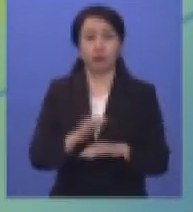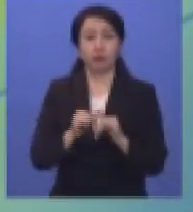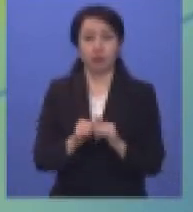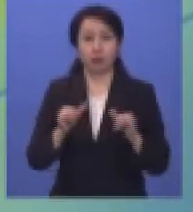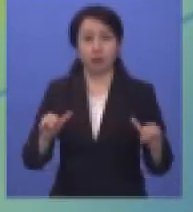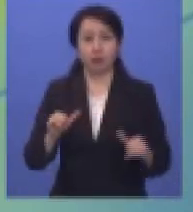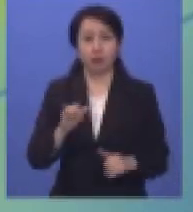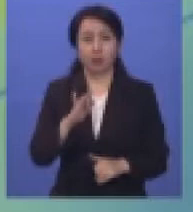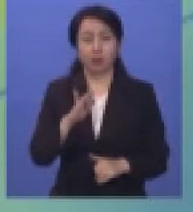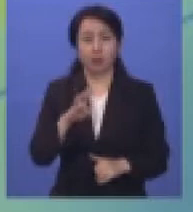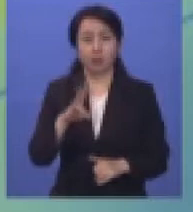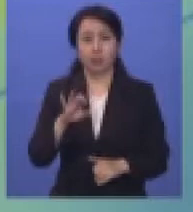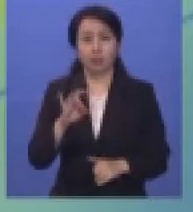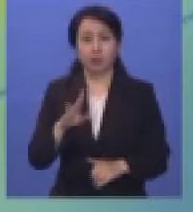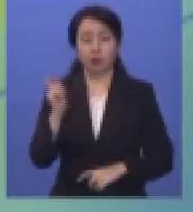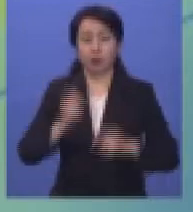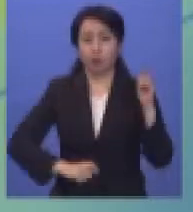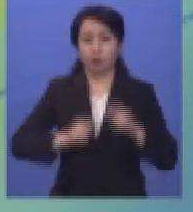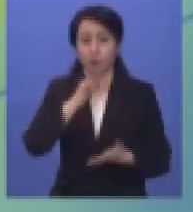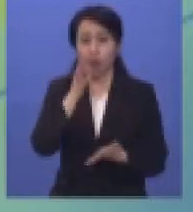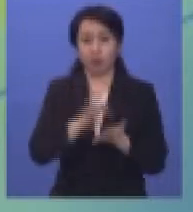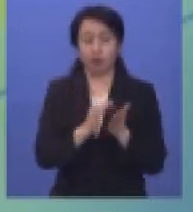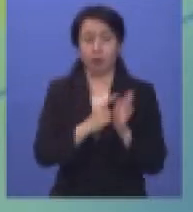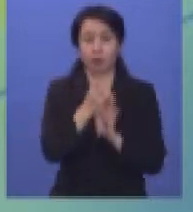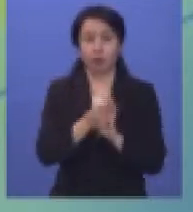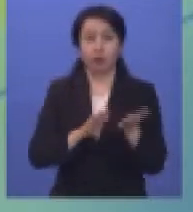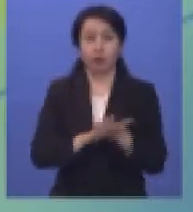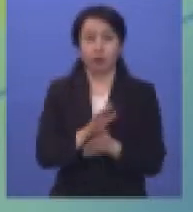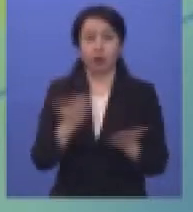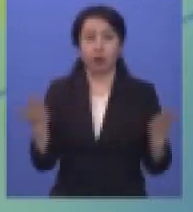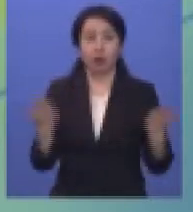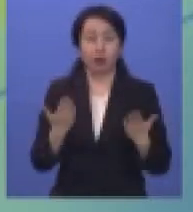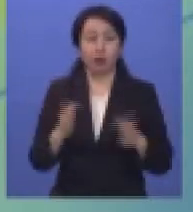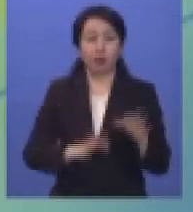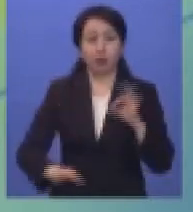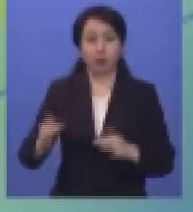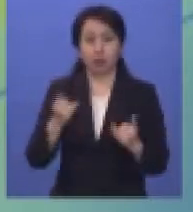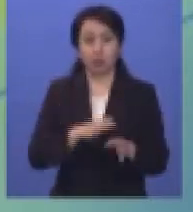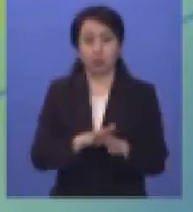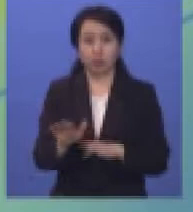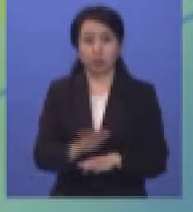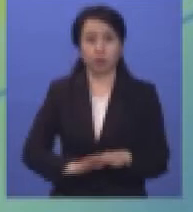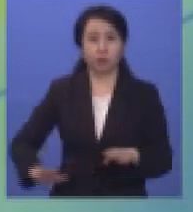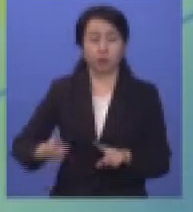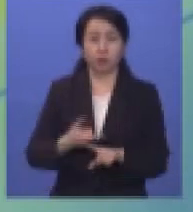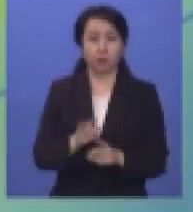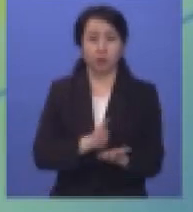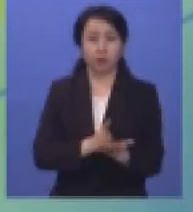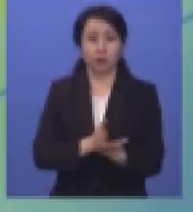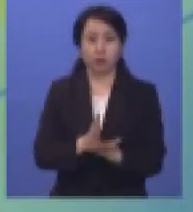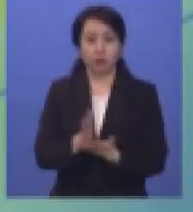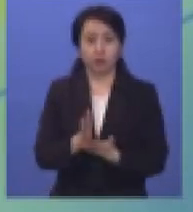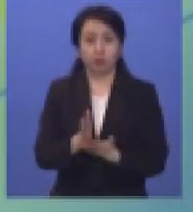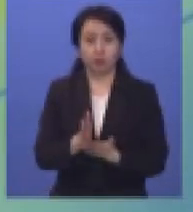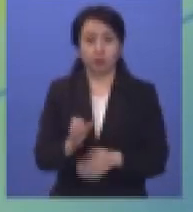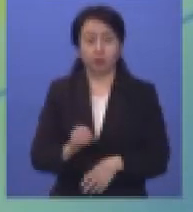Евразийского банка развития Мандельде Исенов на форуме ответил на вопросы журналистов о том, какие проекты сейчас реализуются в стране в